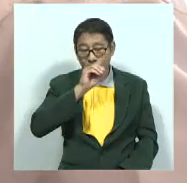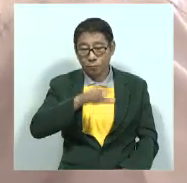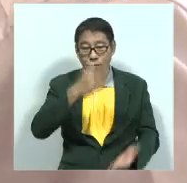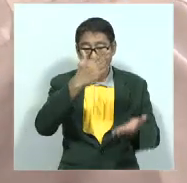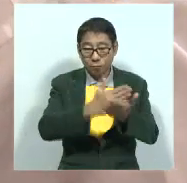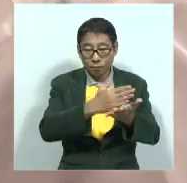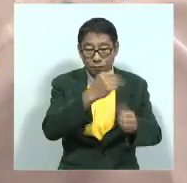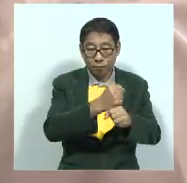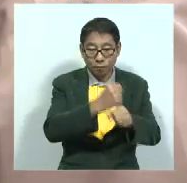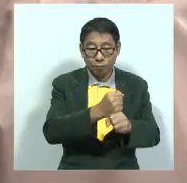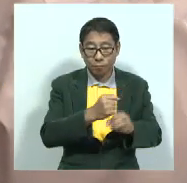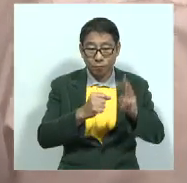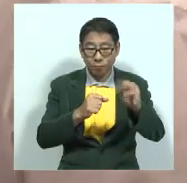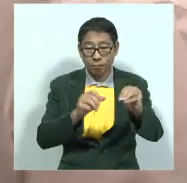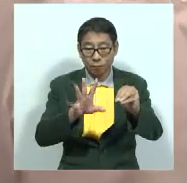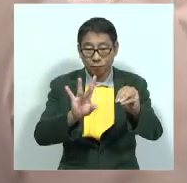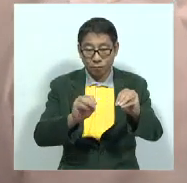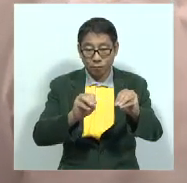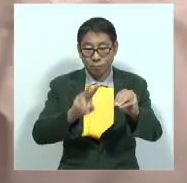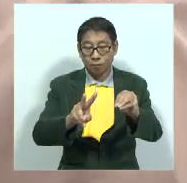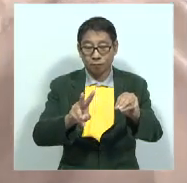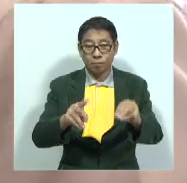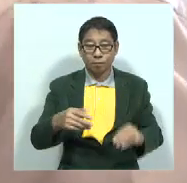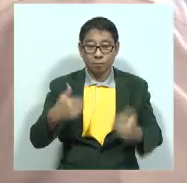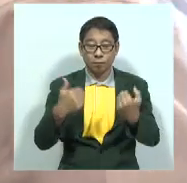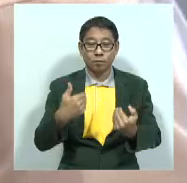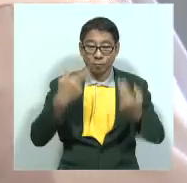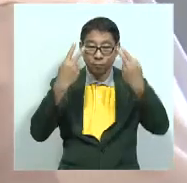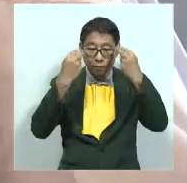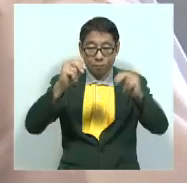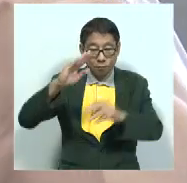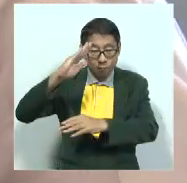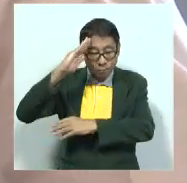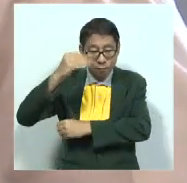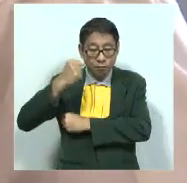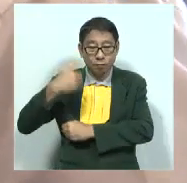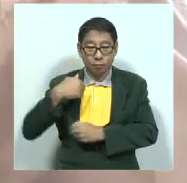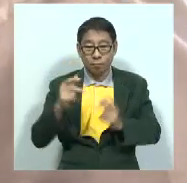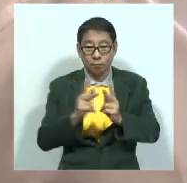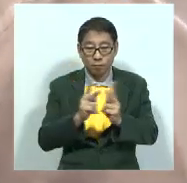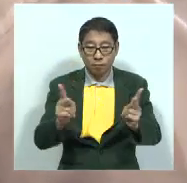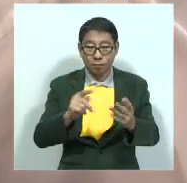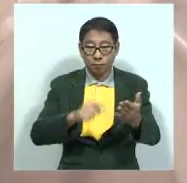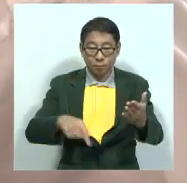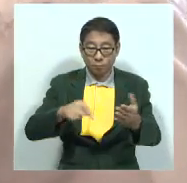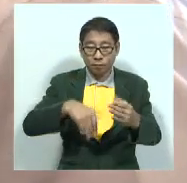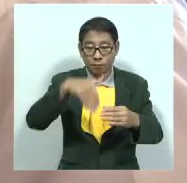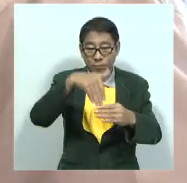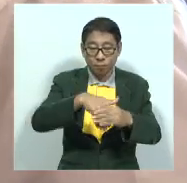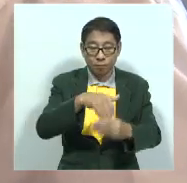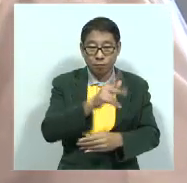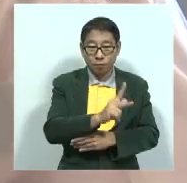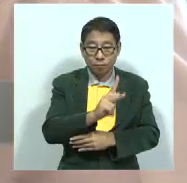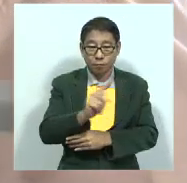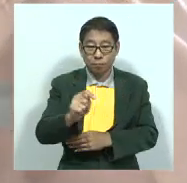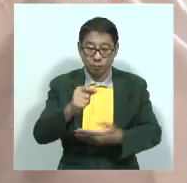บัติหน้าที่ตามมาตรา82ได้เพราะว่ากรณีนายกรัฐมนตรีมีคณะกรรมการการเลือกตั้งหรือว่ากกต.ต